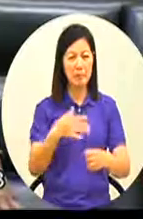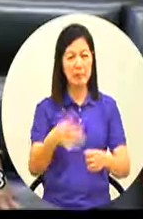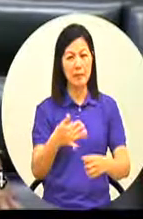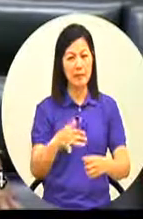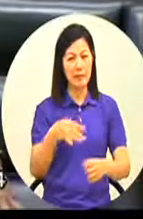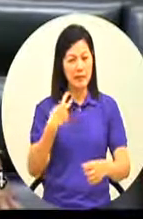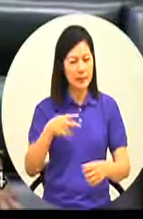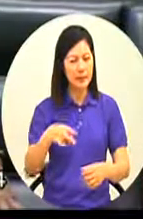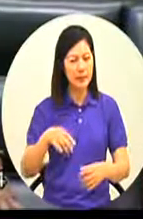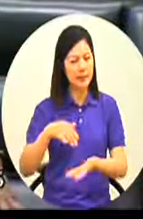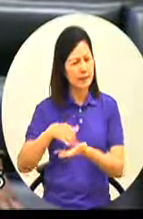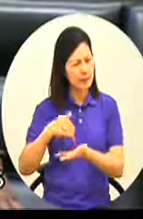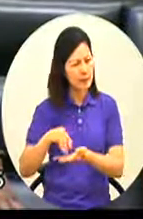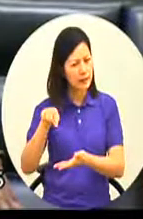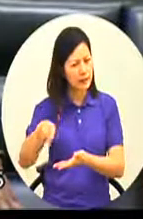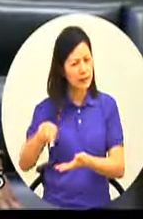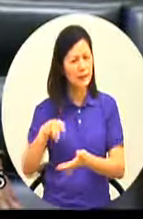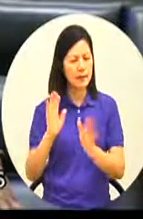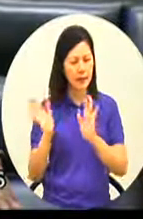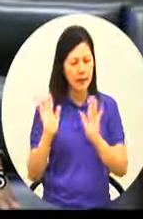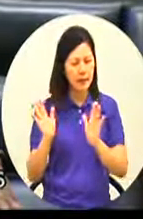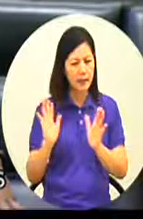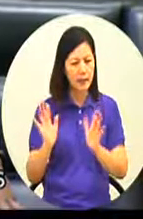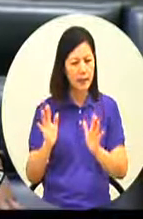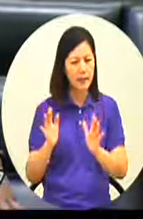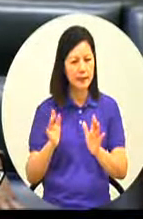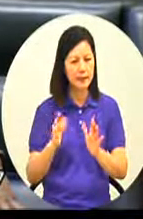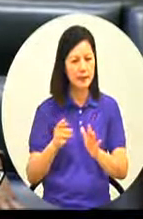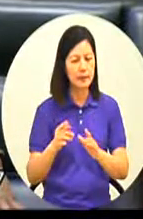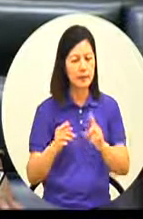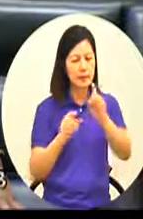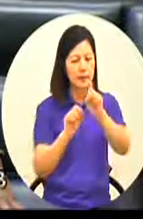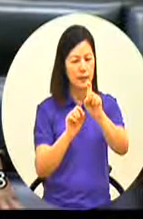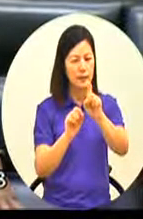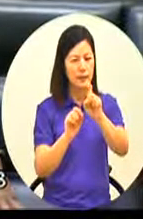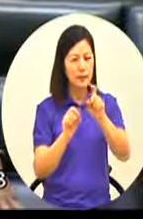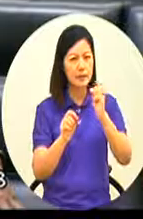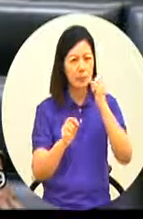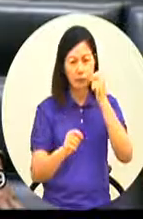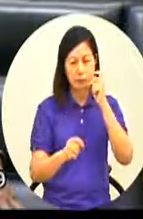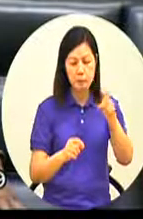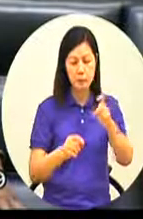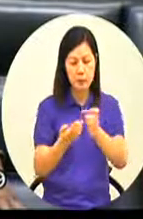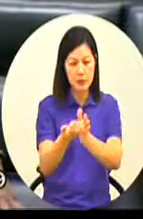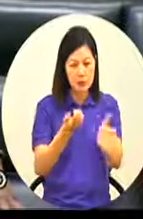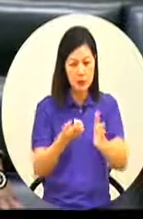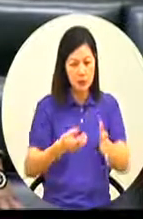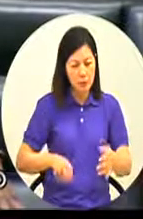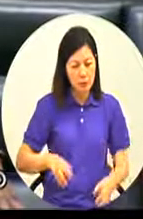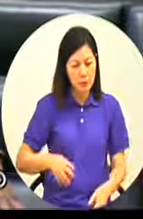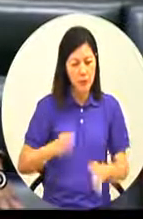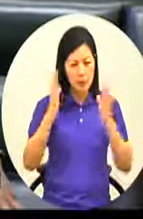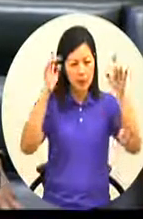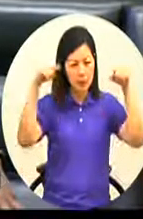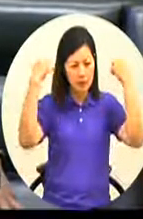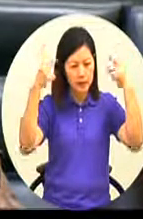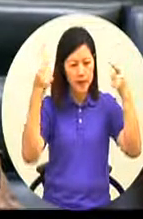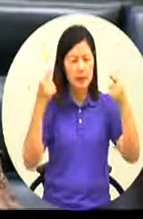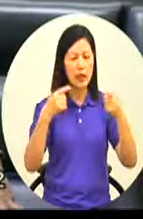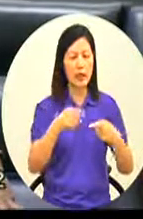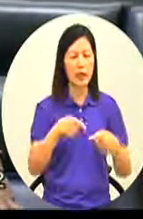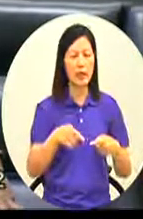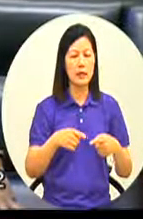他推算说这个孩子在一档在10个月前他在肚子里，如果要正常的话，他绝对符合我们